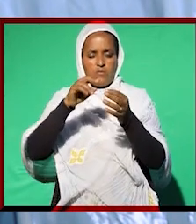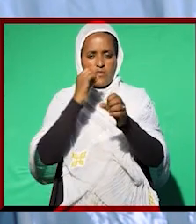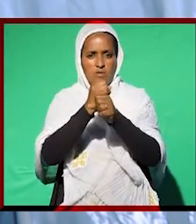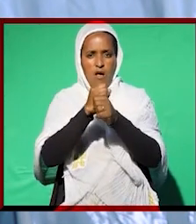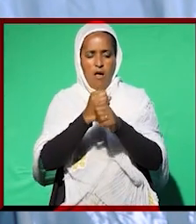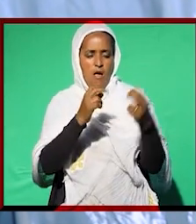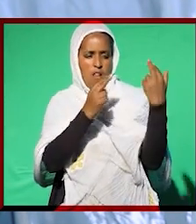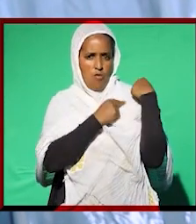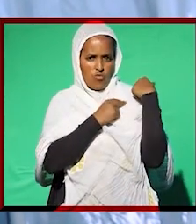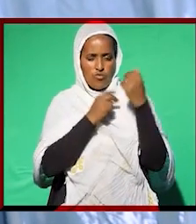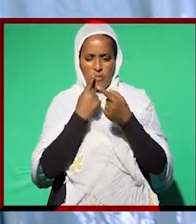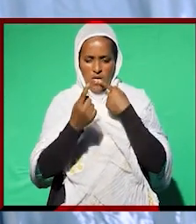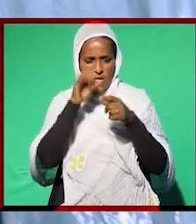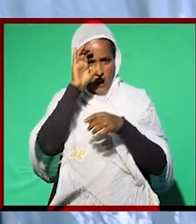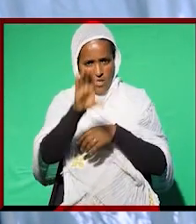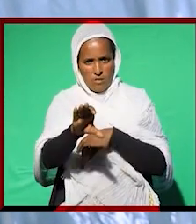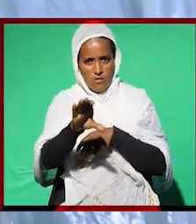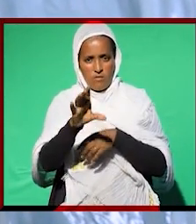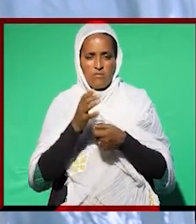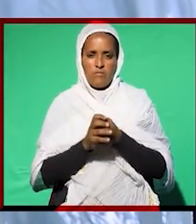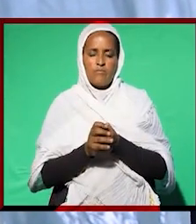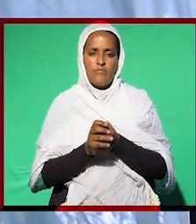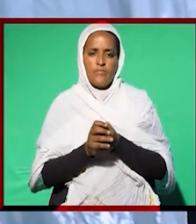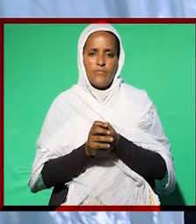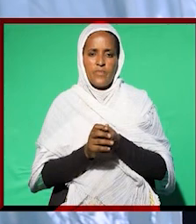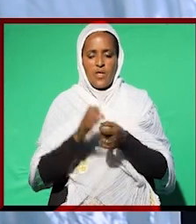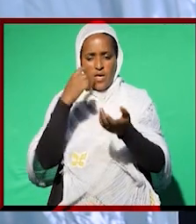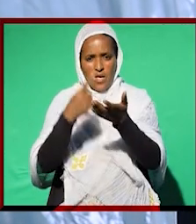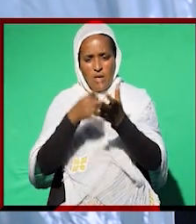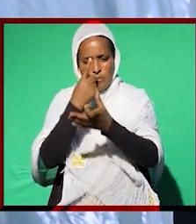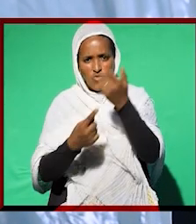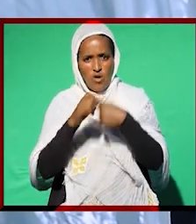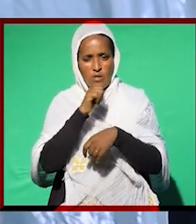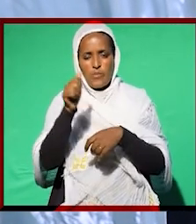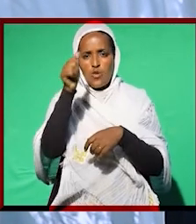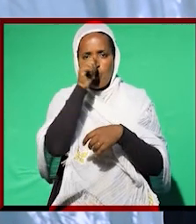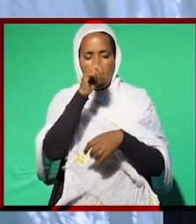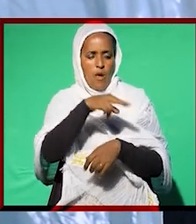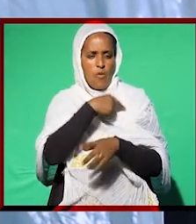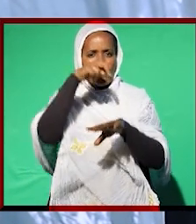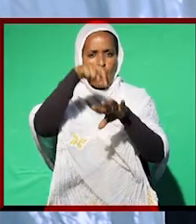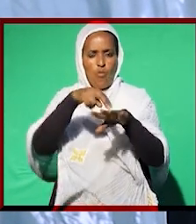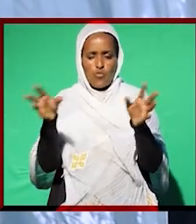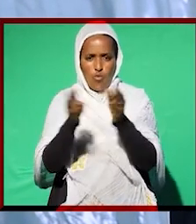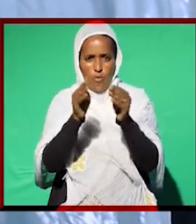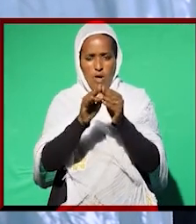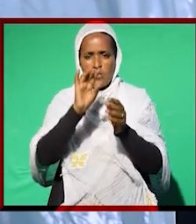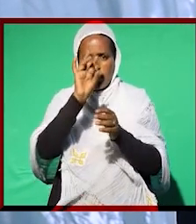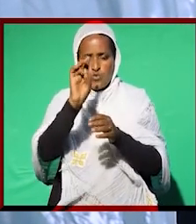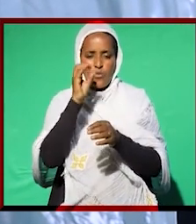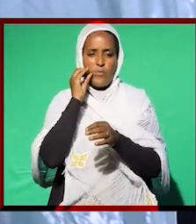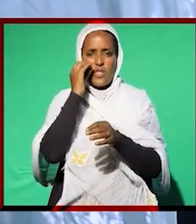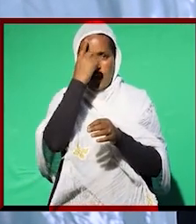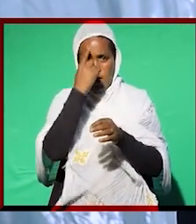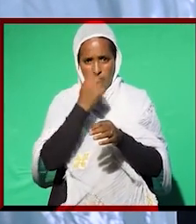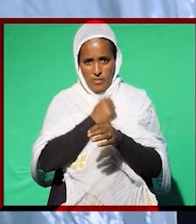የፌዴራል የስራ ኃላፊዎችን ማናገር ይጠይቃል። የመብት ጥሰት እየተከራየብኝ ነው። ይህም ብቻ አይደለም። የኢትዮጵያ የሃይማኖት ተቋማት ጉባኤ